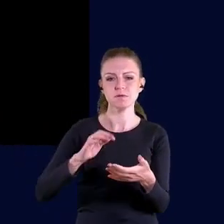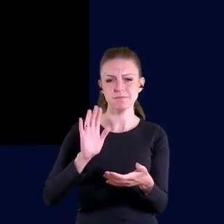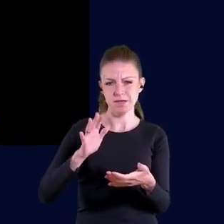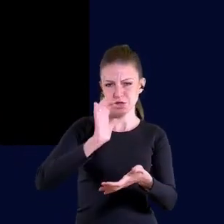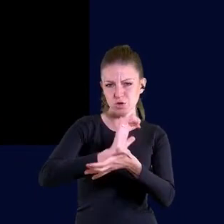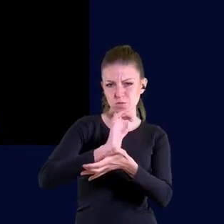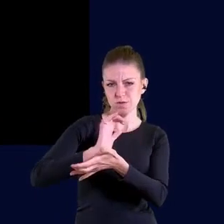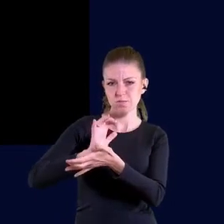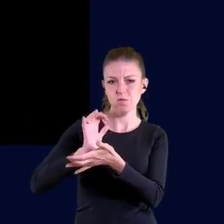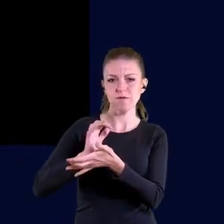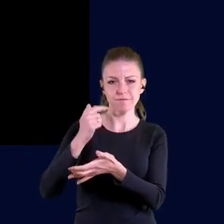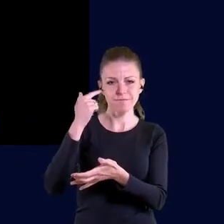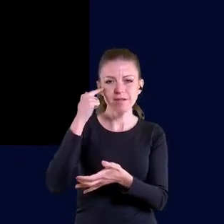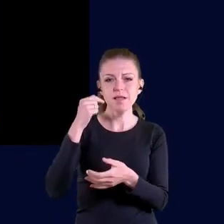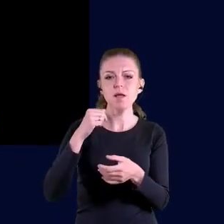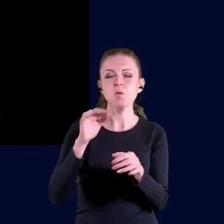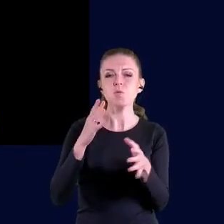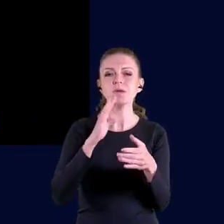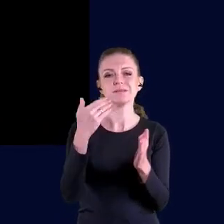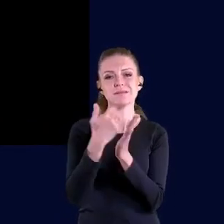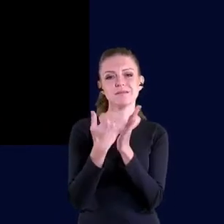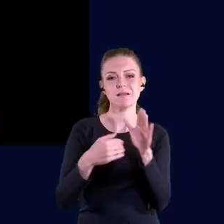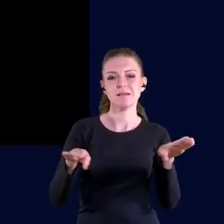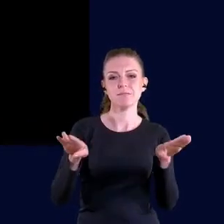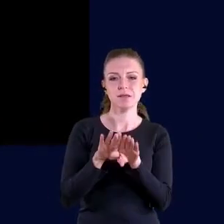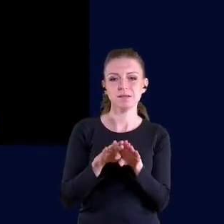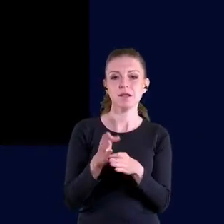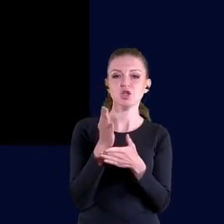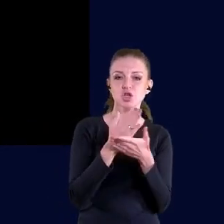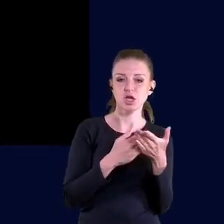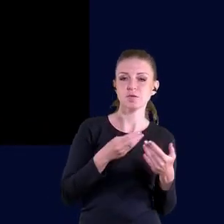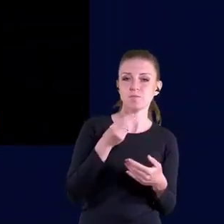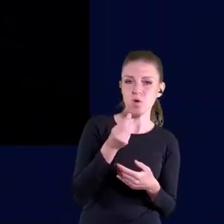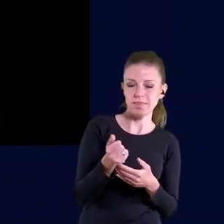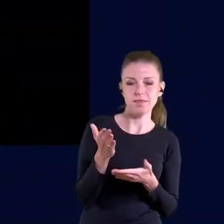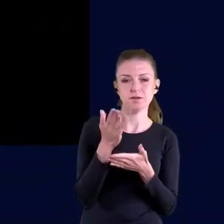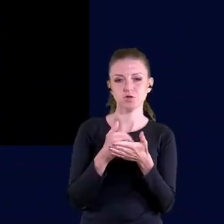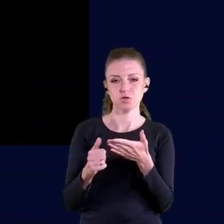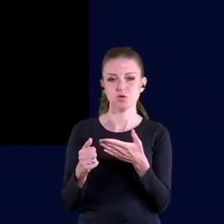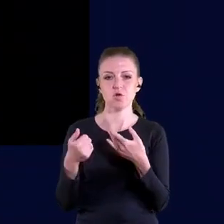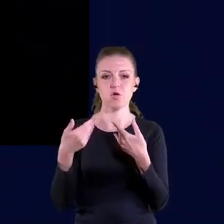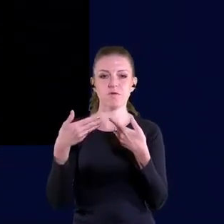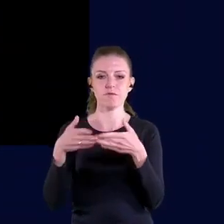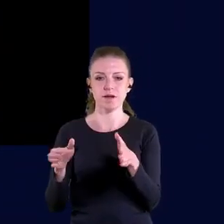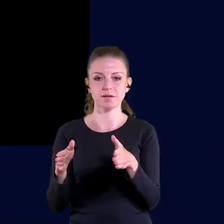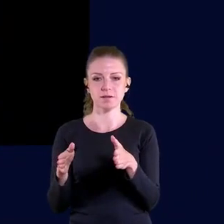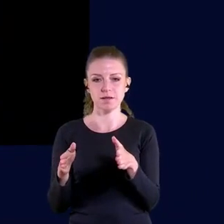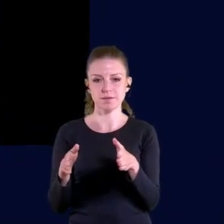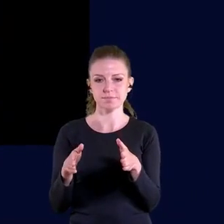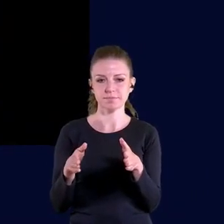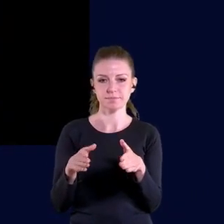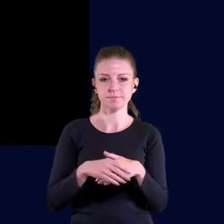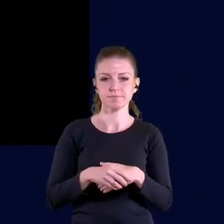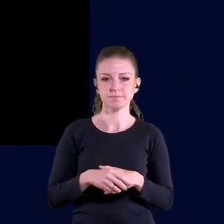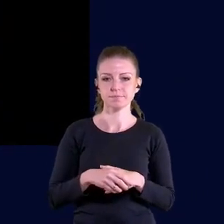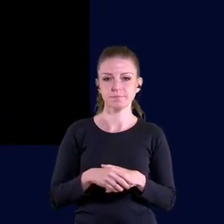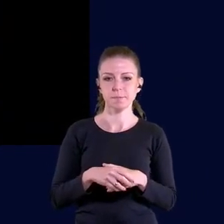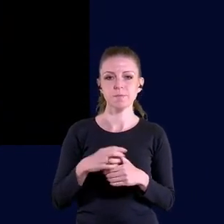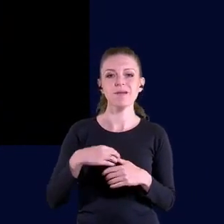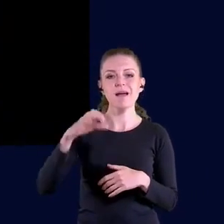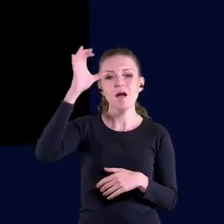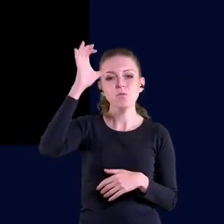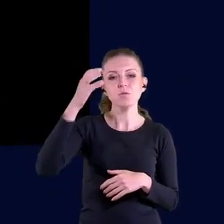co do zasady zamkniętych płatnych natomiast autorzy płacąc te by